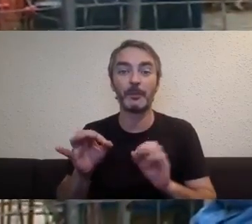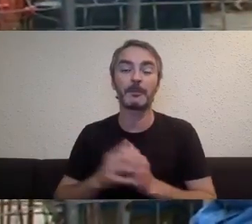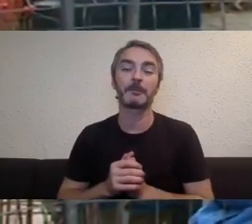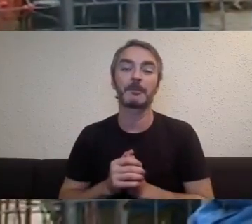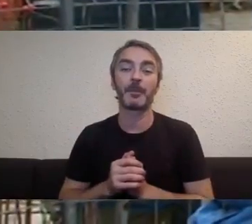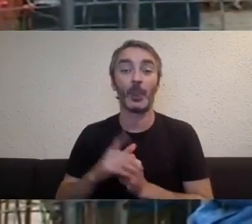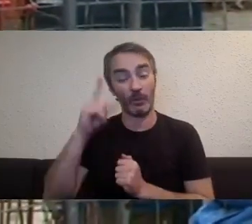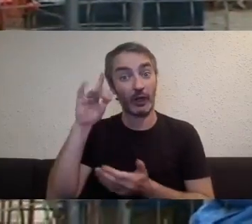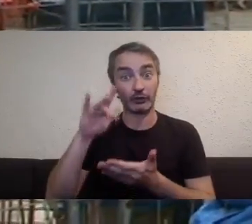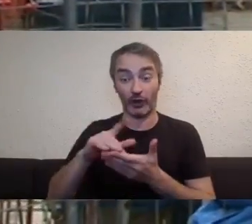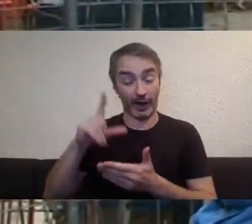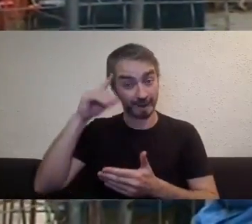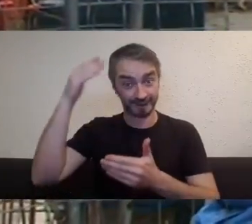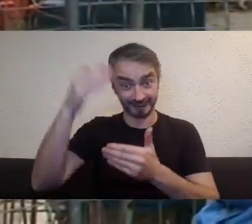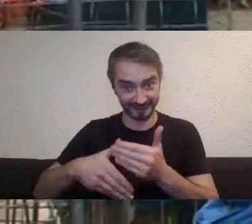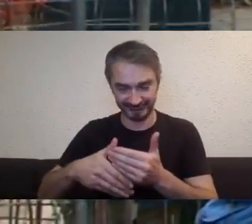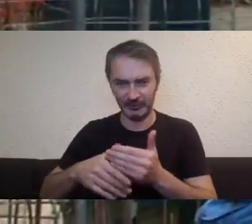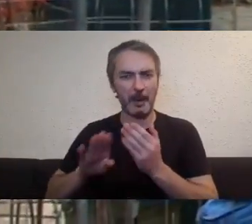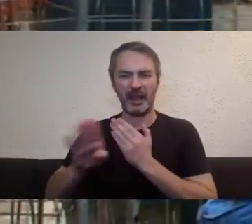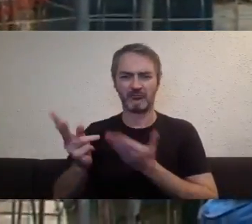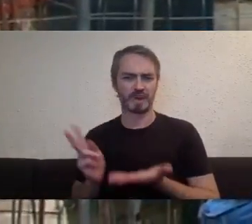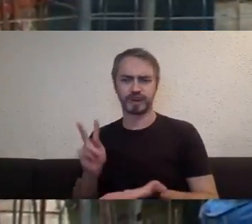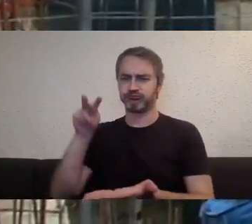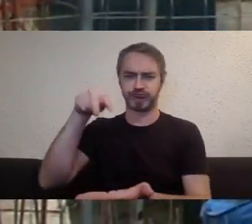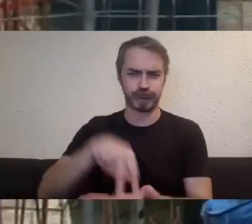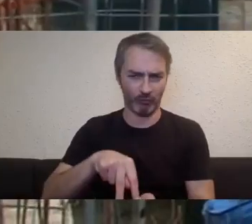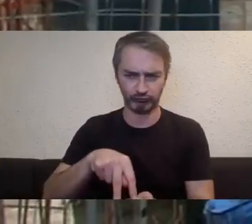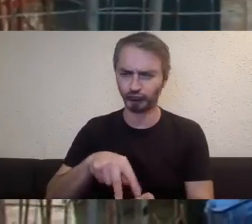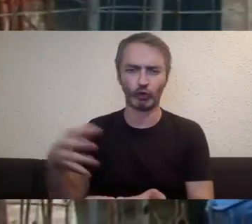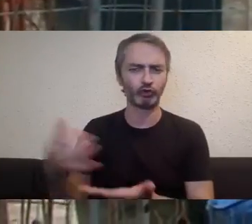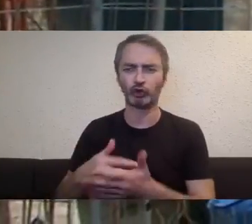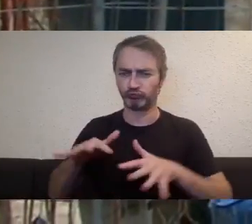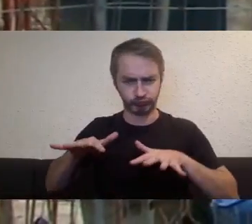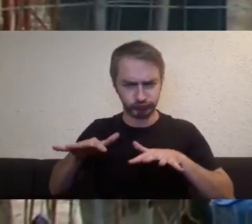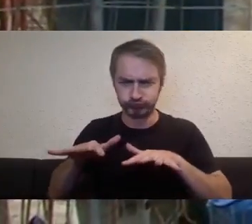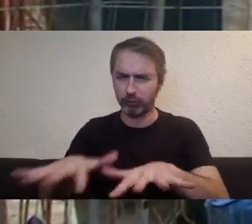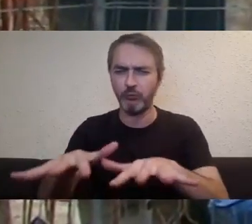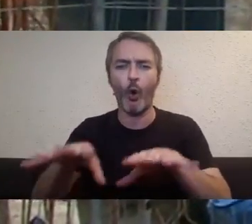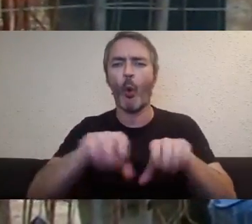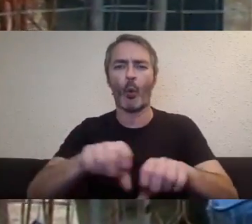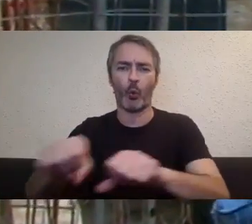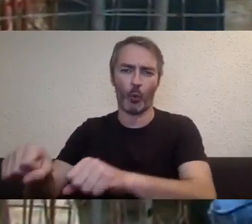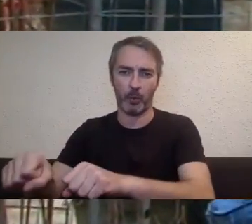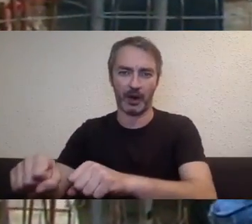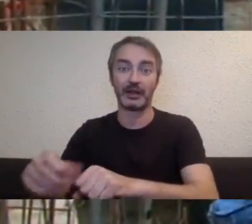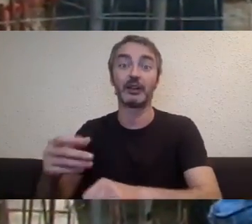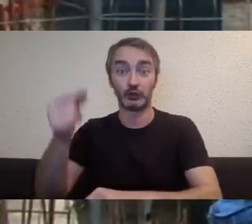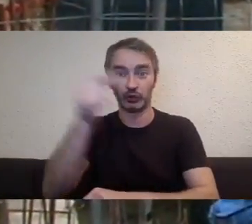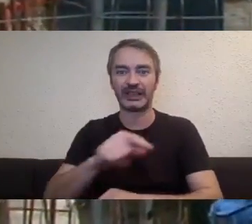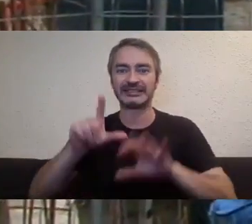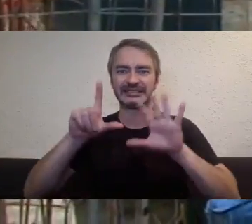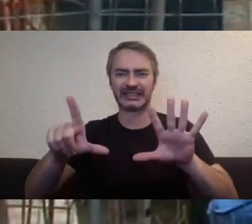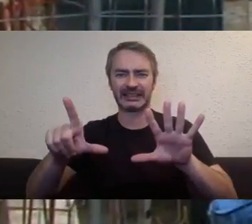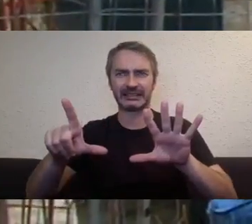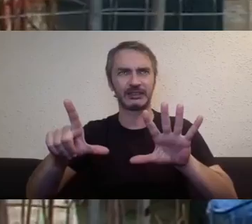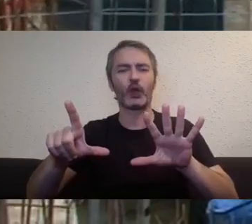sortir els veïns, perquè ja se'ls acabava el termini, aquell mateix dia va entrar tota la gent i es van ocupar totes aquestes cases. Jo us dic que eren un conjunt de